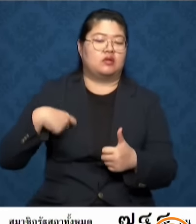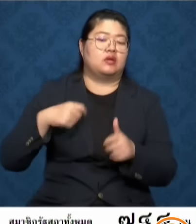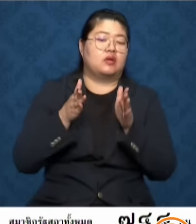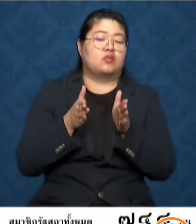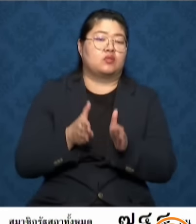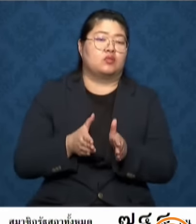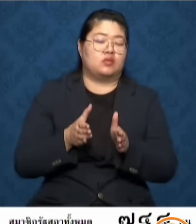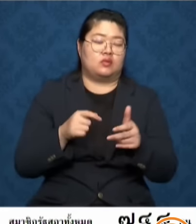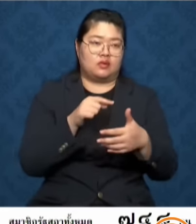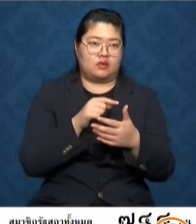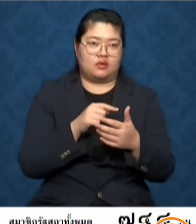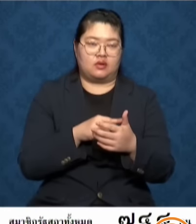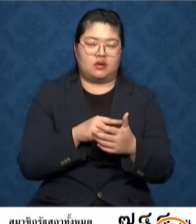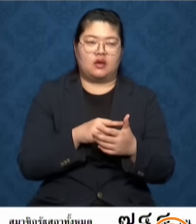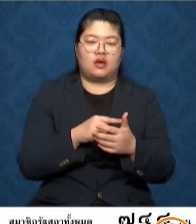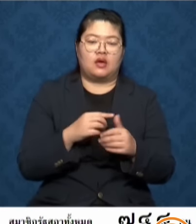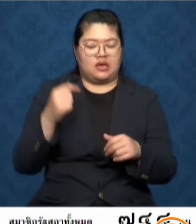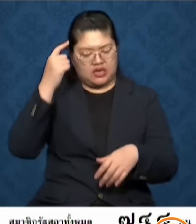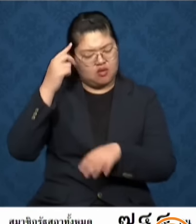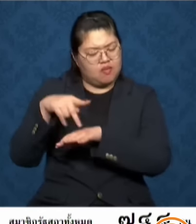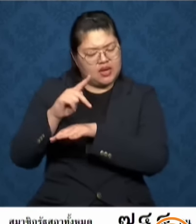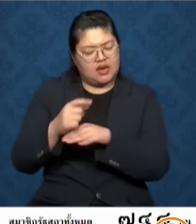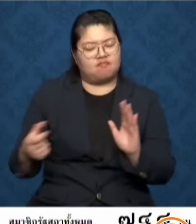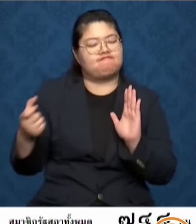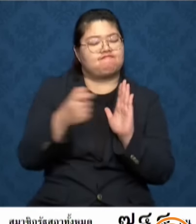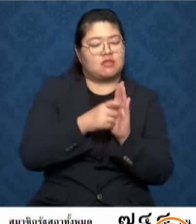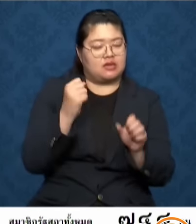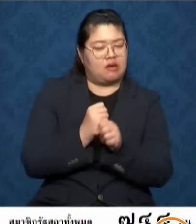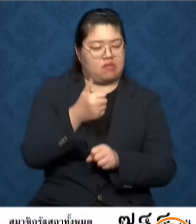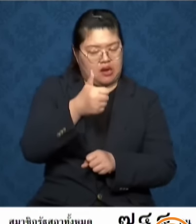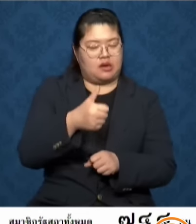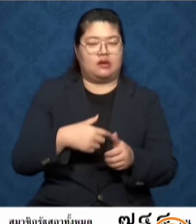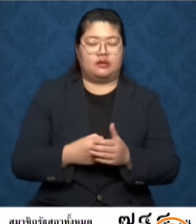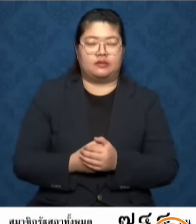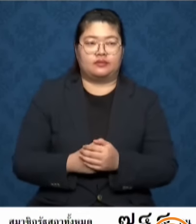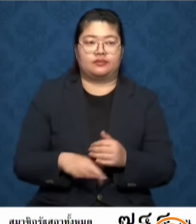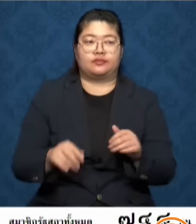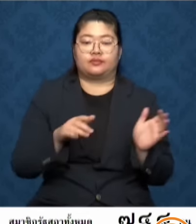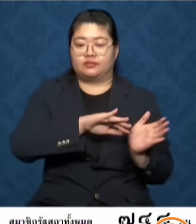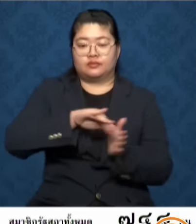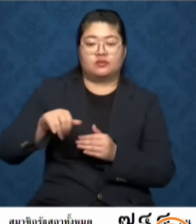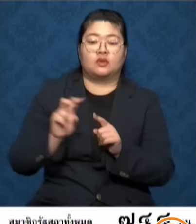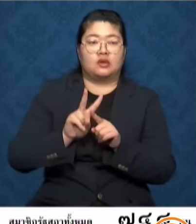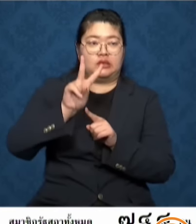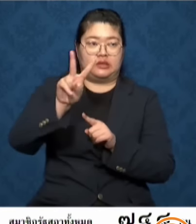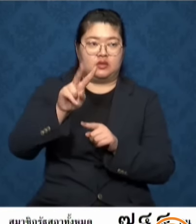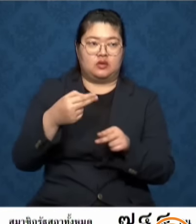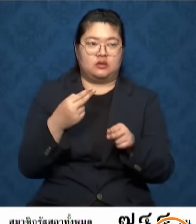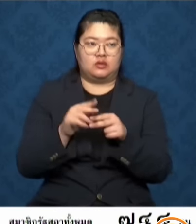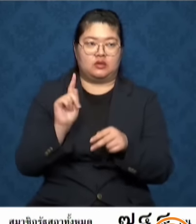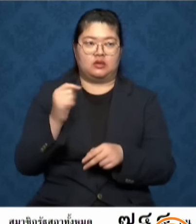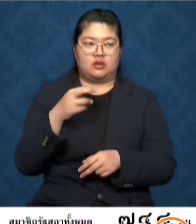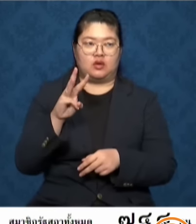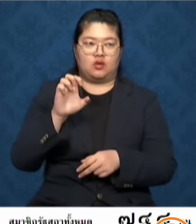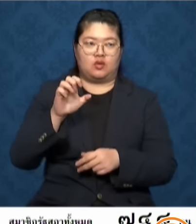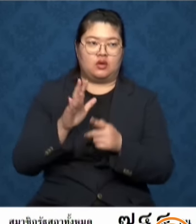าทานประทานั้สามารถบัชูร่างได้โยไม่จำเปตทำประชาติเก่าไ่แต่ยัได้ไปจท่ทสองครับท่านทวีเกียดมีนา